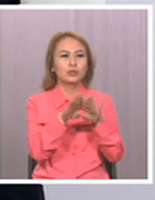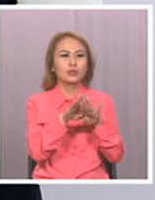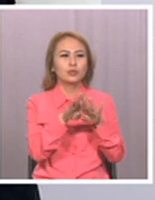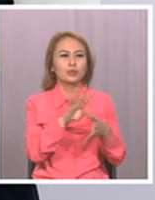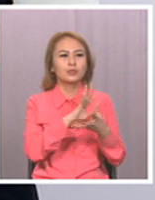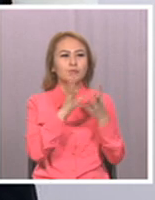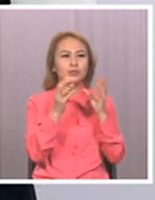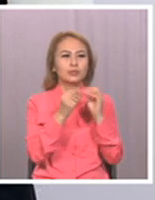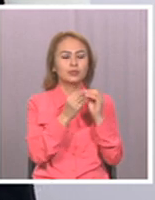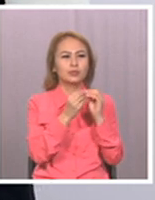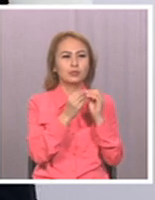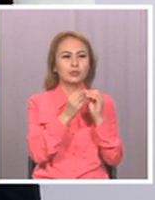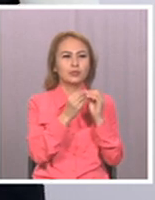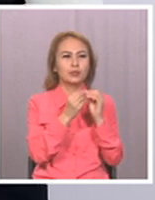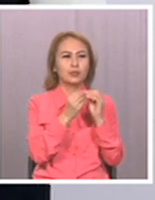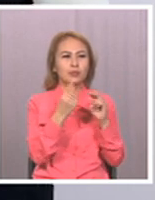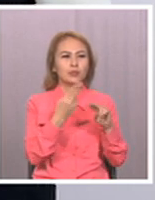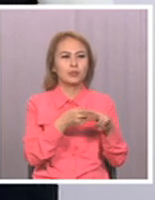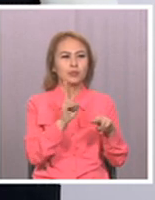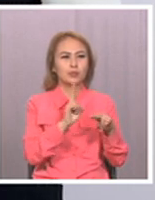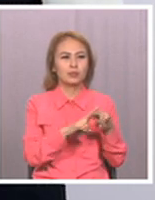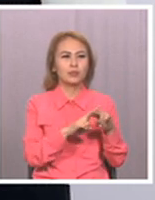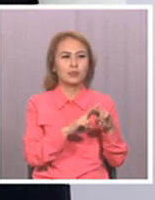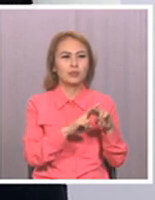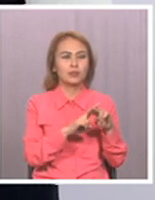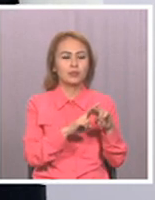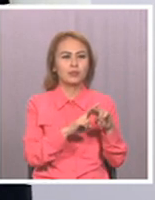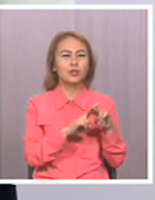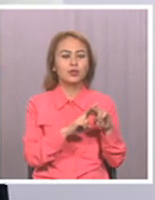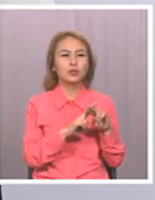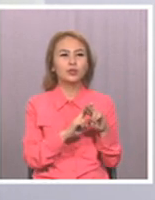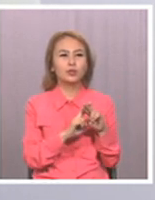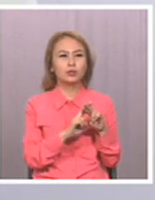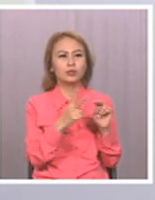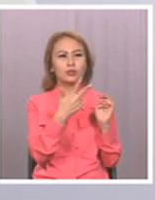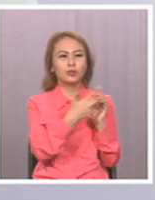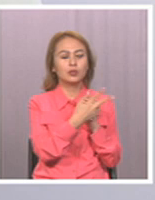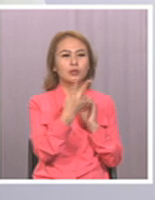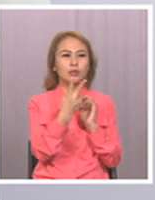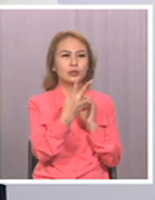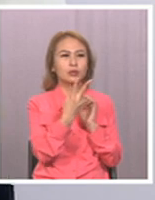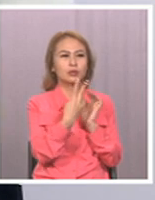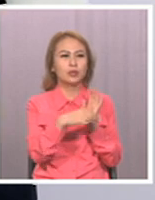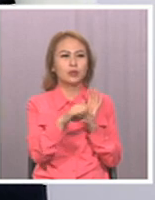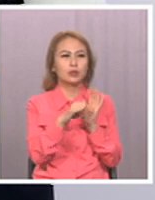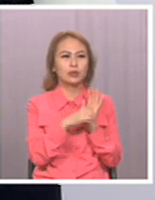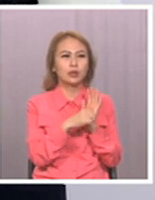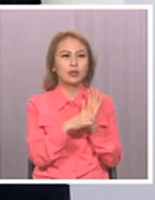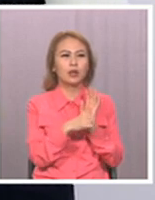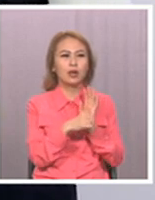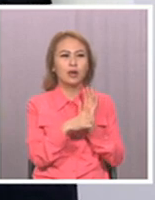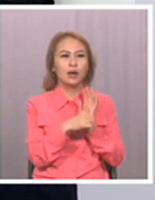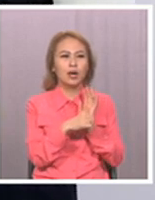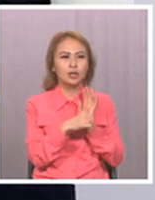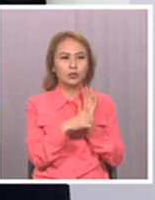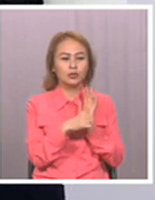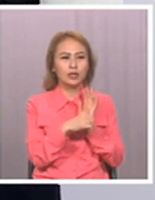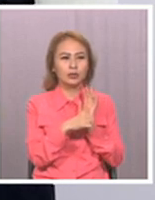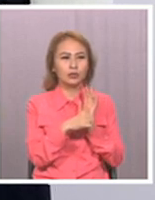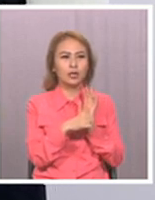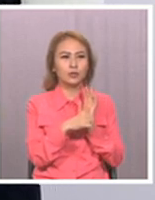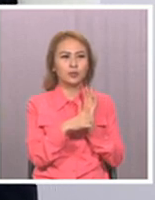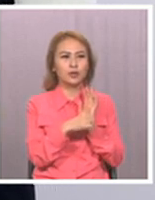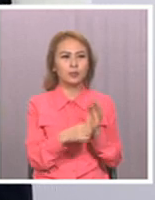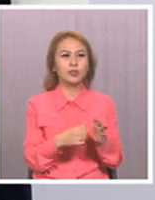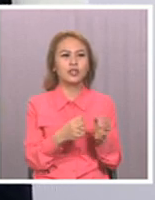Енді мына мысалды қарастырайық. Модасын есептеу үшін бізге келесі сандар қатары берілген екен. Енді байқасаңыздар,